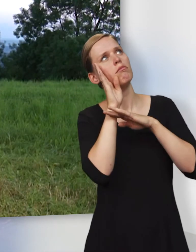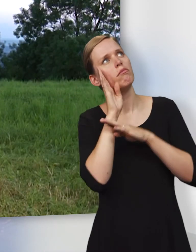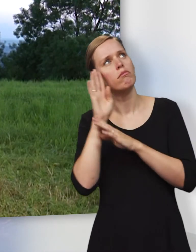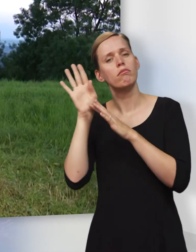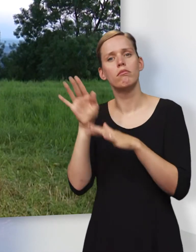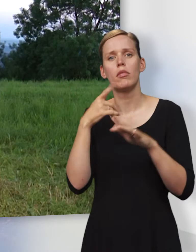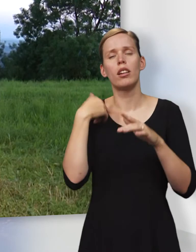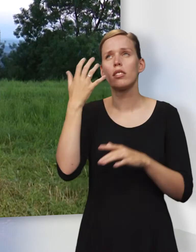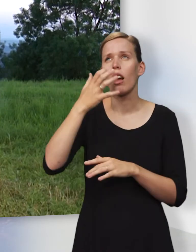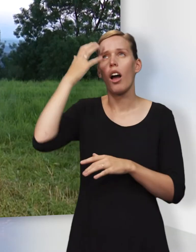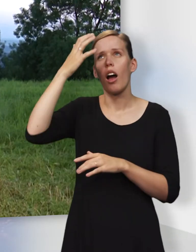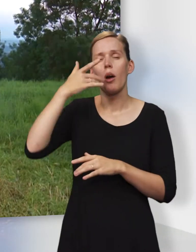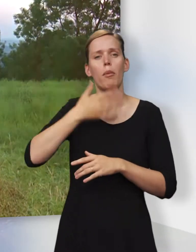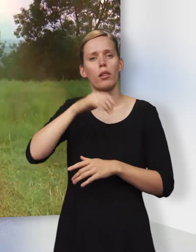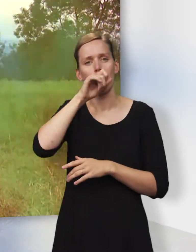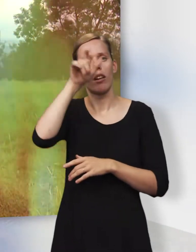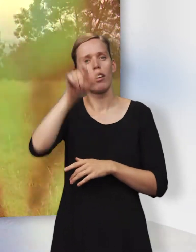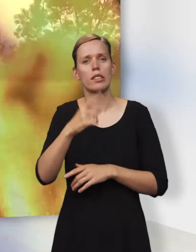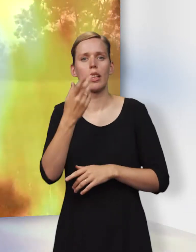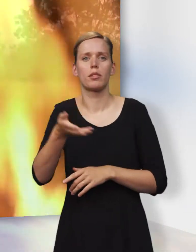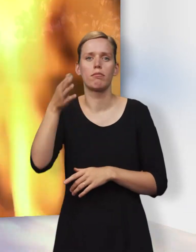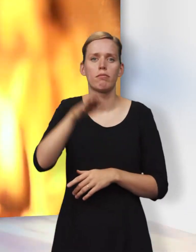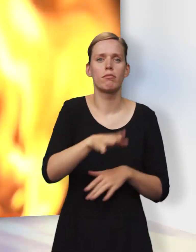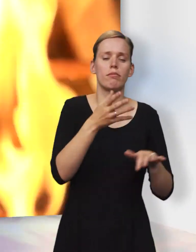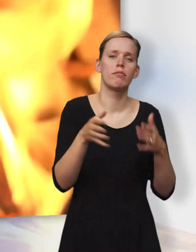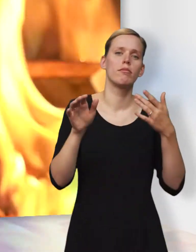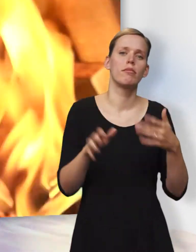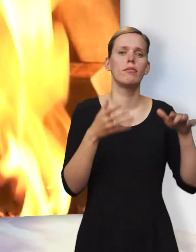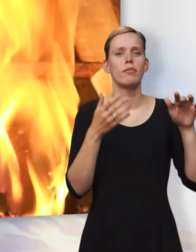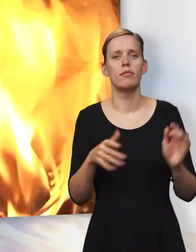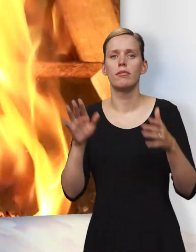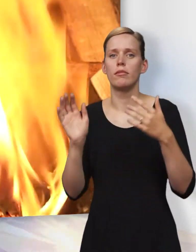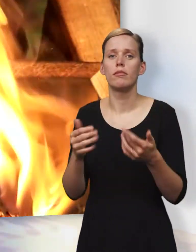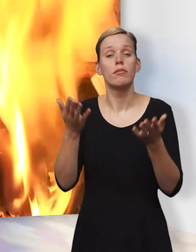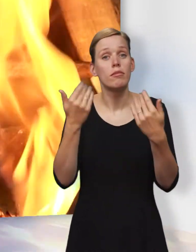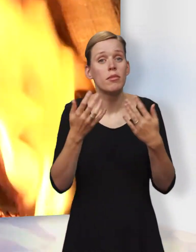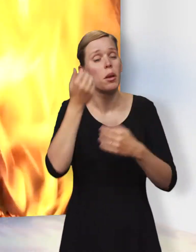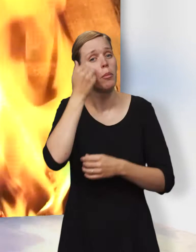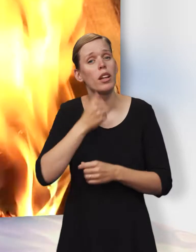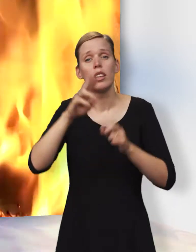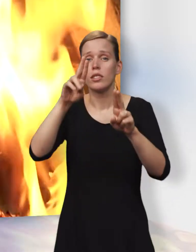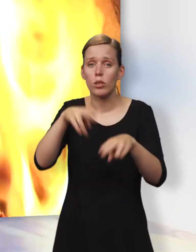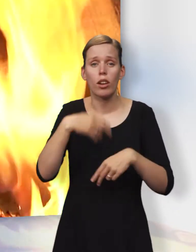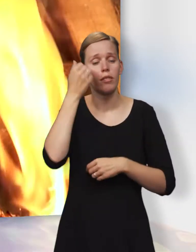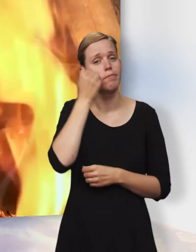pillow, I dreamed that my body was dead.